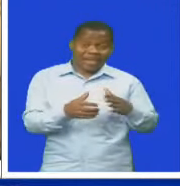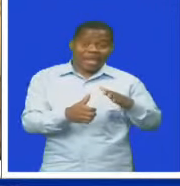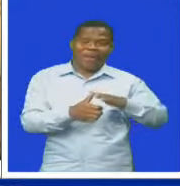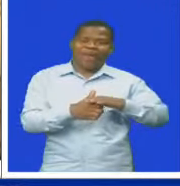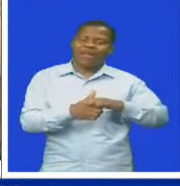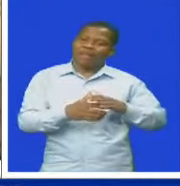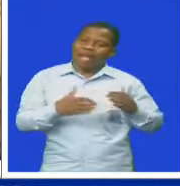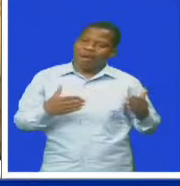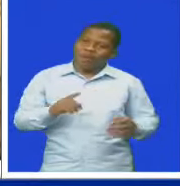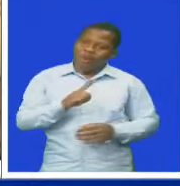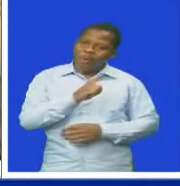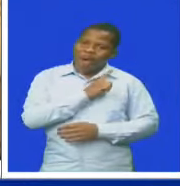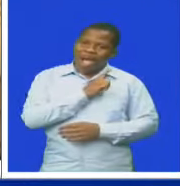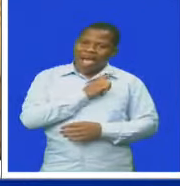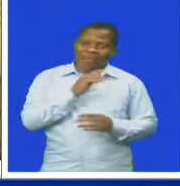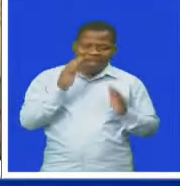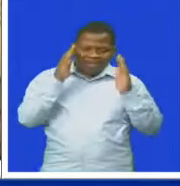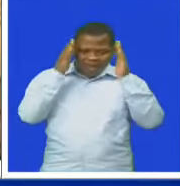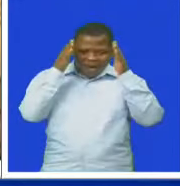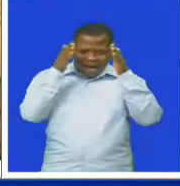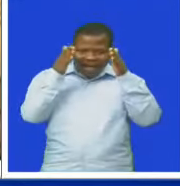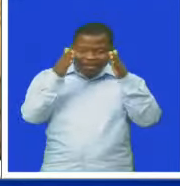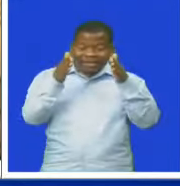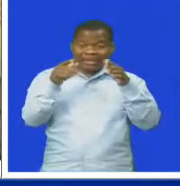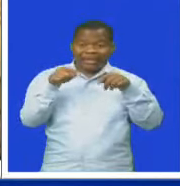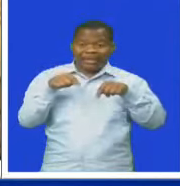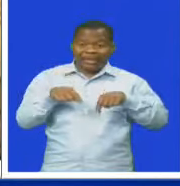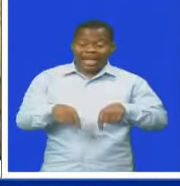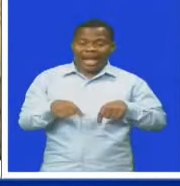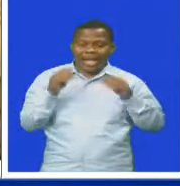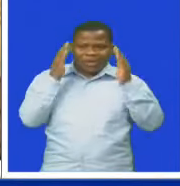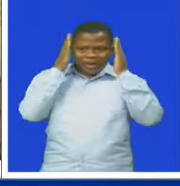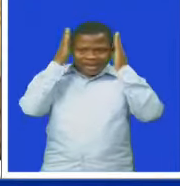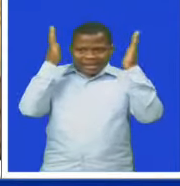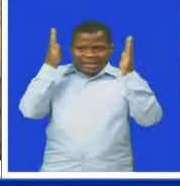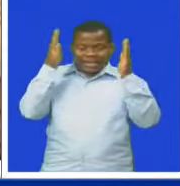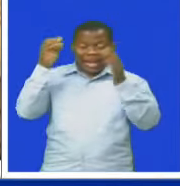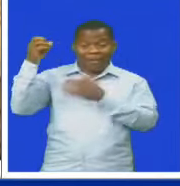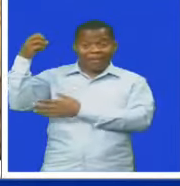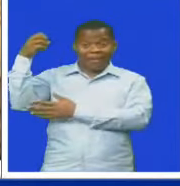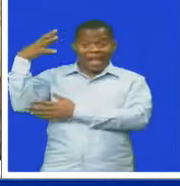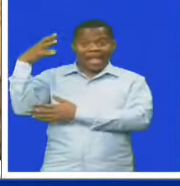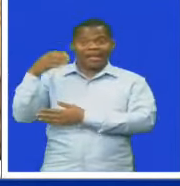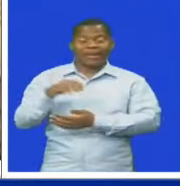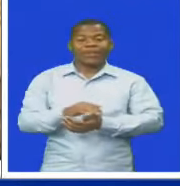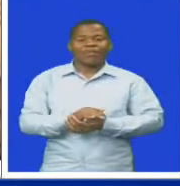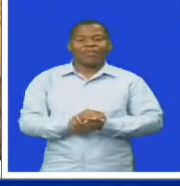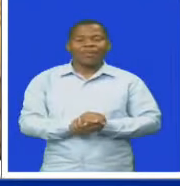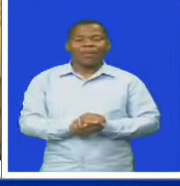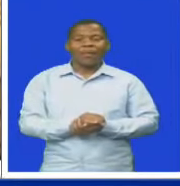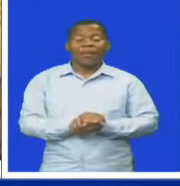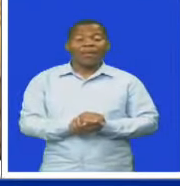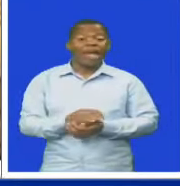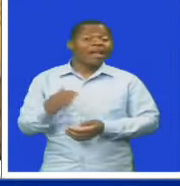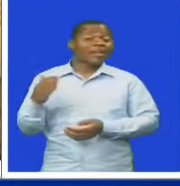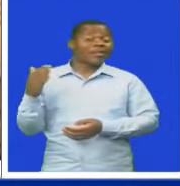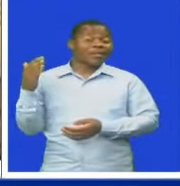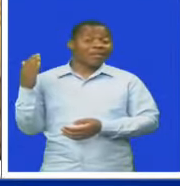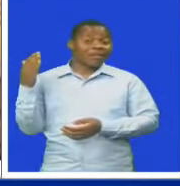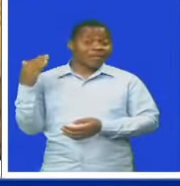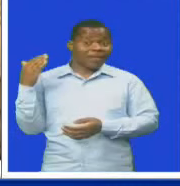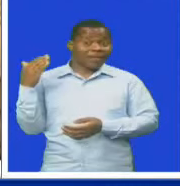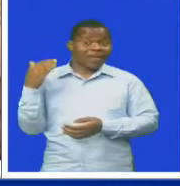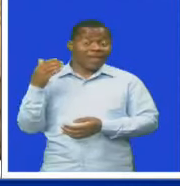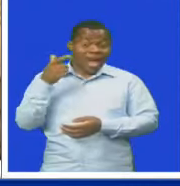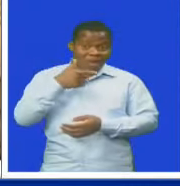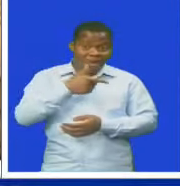ukuthi le formula kuze kuphumele quotation kuba kanjani because before bekwane nje kuphuma iquotation ka EC bangathi ukuthi le